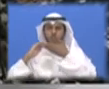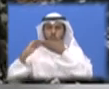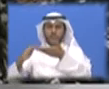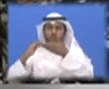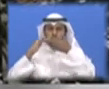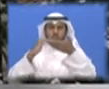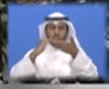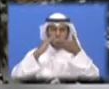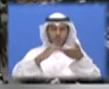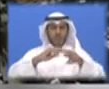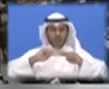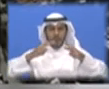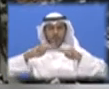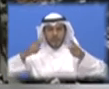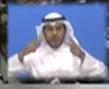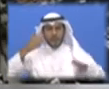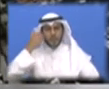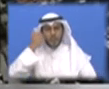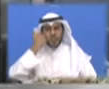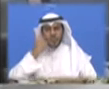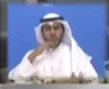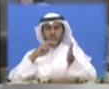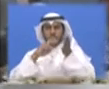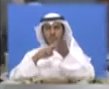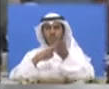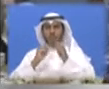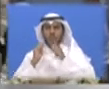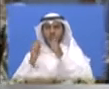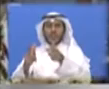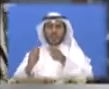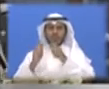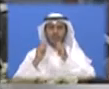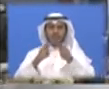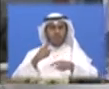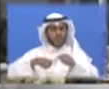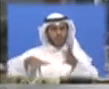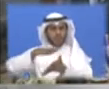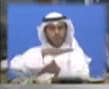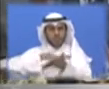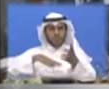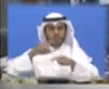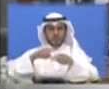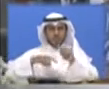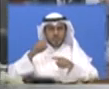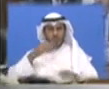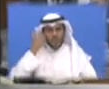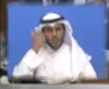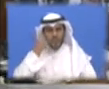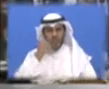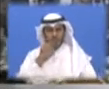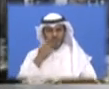دورا قياديا في التنسيق والمساهمة في الاستجابة الدولية للأزمة الإنسانية السورية في السنوات